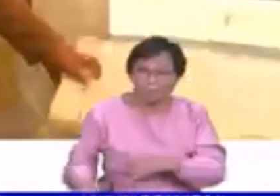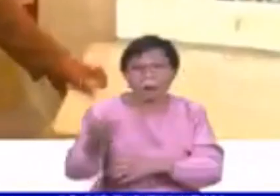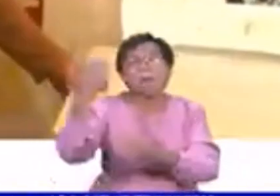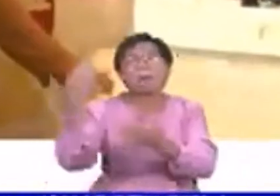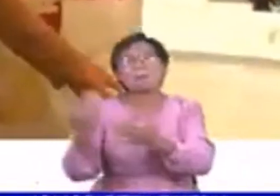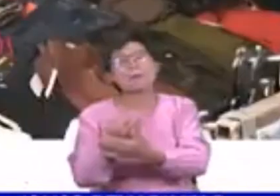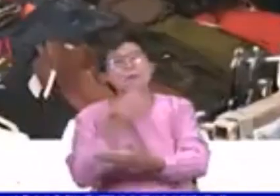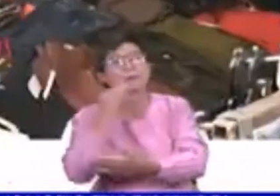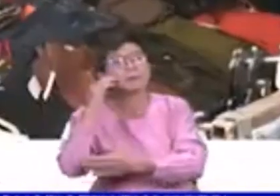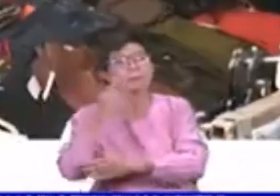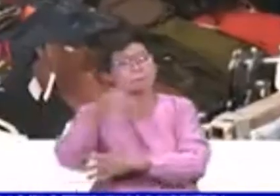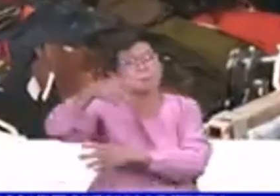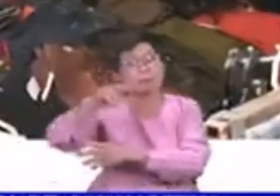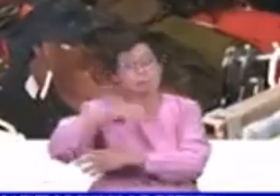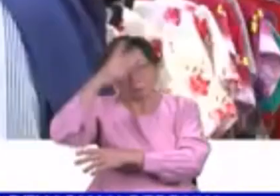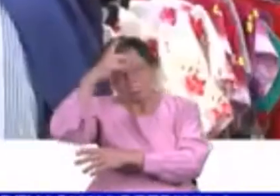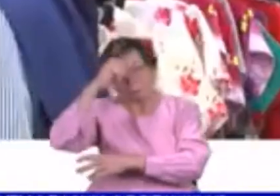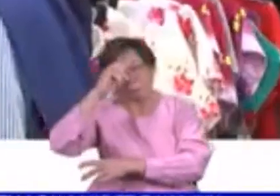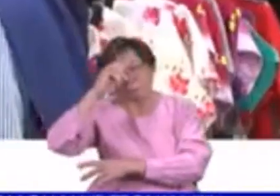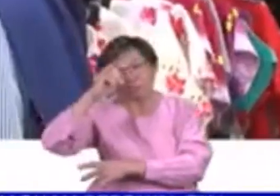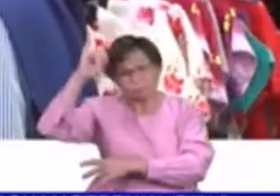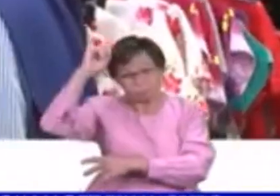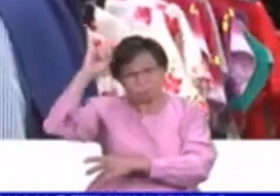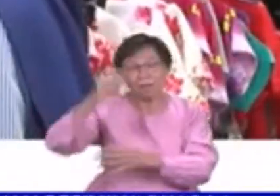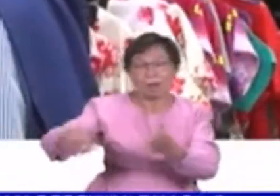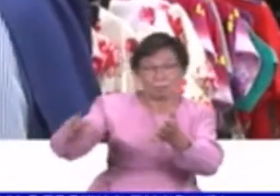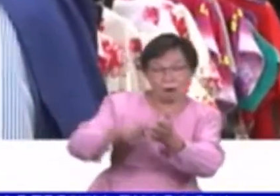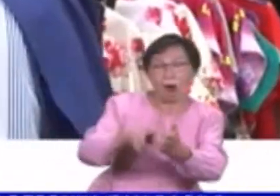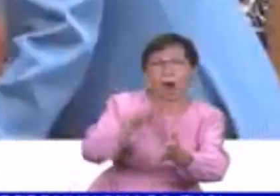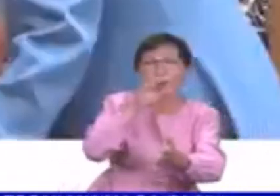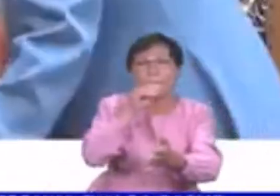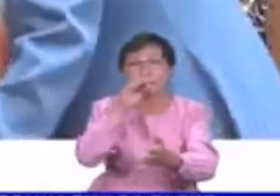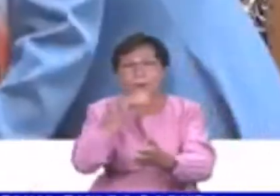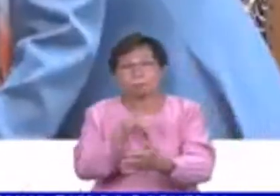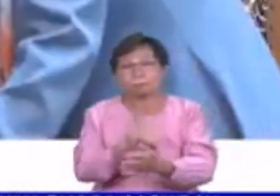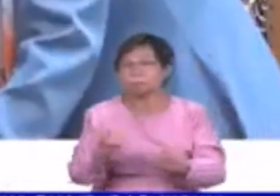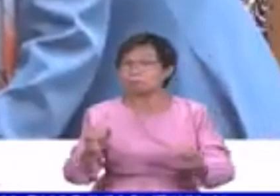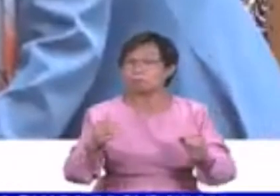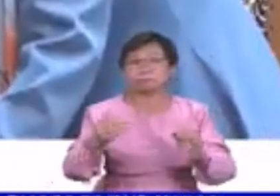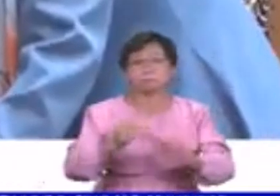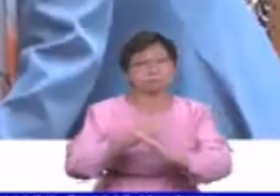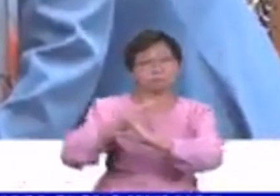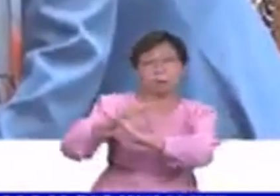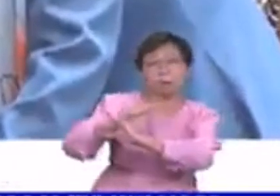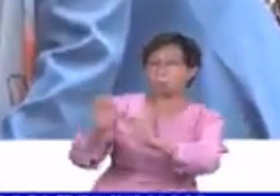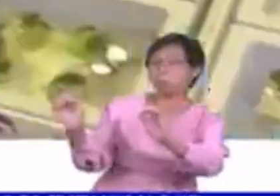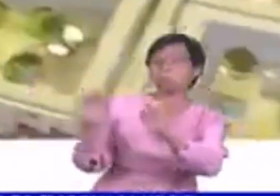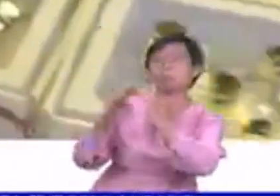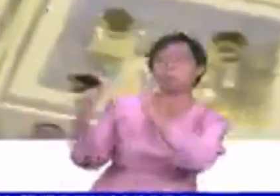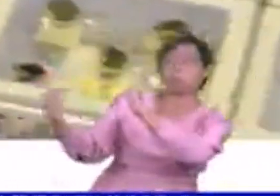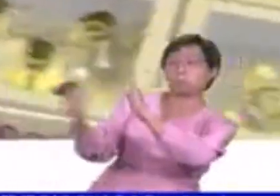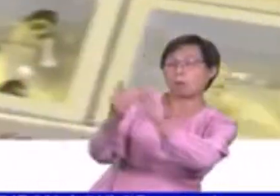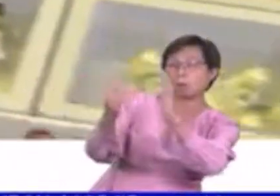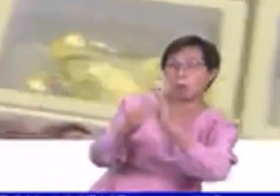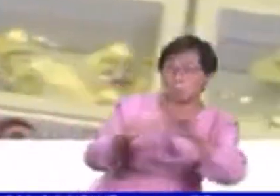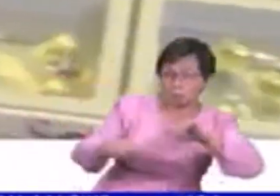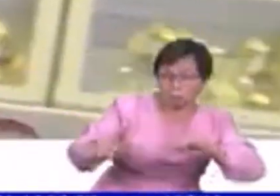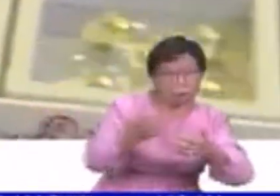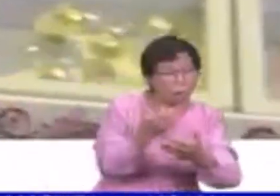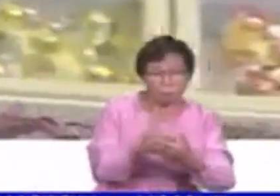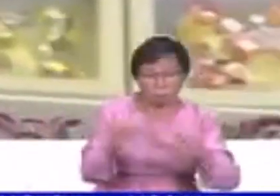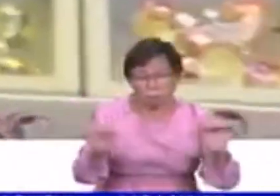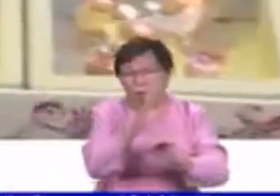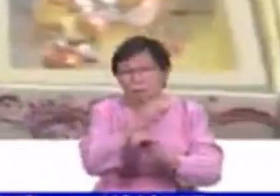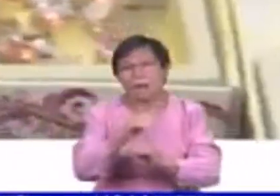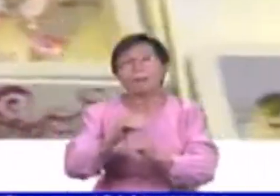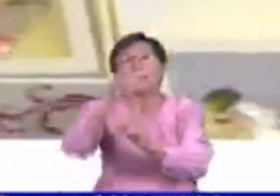Terdahulu, Perdana Menteri Datuk Seri Ismail Sabri Yaakob dilaporkan berkata, tiada sekatan akan dikenakan ke atas kegiatan ekonomi